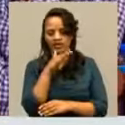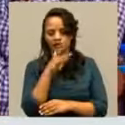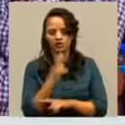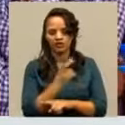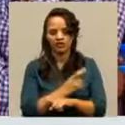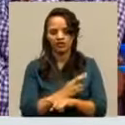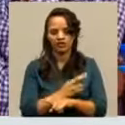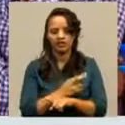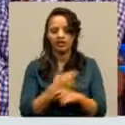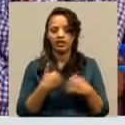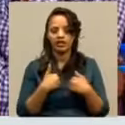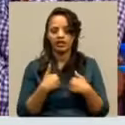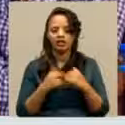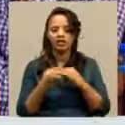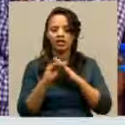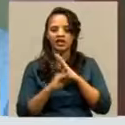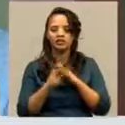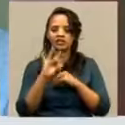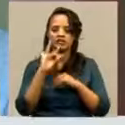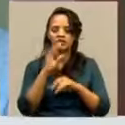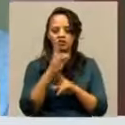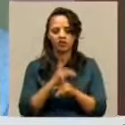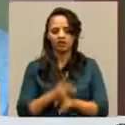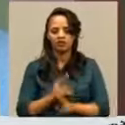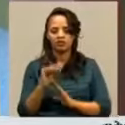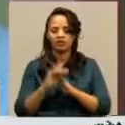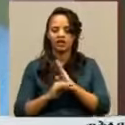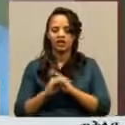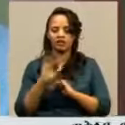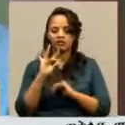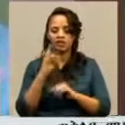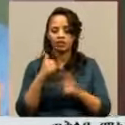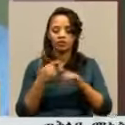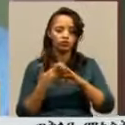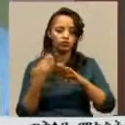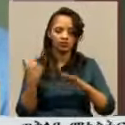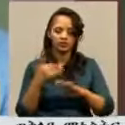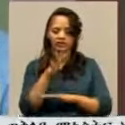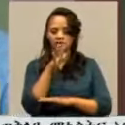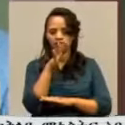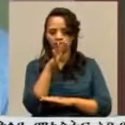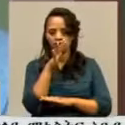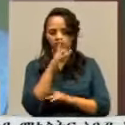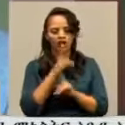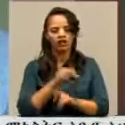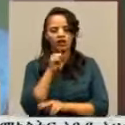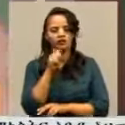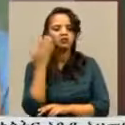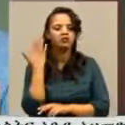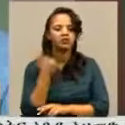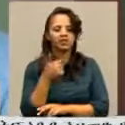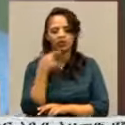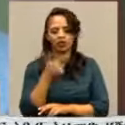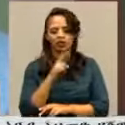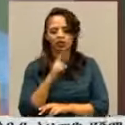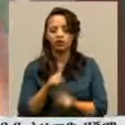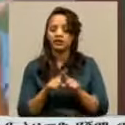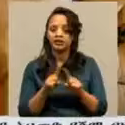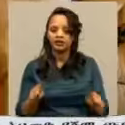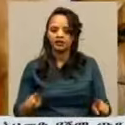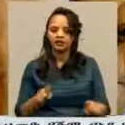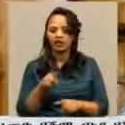ቀን እያለ መጋቢት 8ን ማክበር መጋቢት 8 ከመምጣቱ በፊት እናቶችን አናከብርም ነበር እንደማለት ነው። ግን